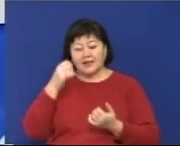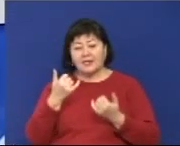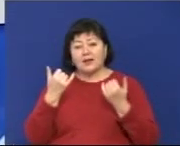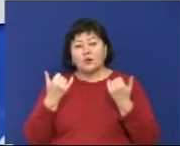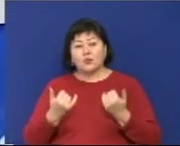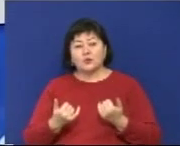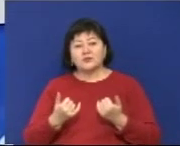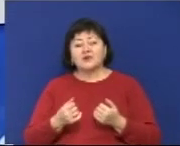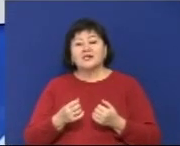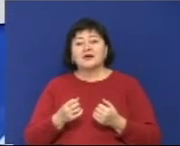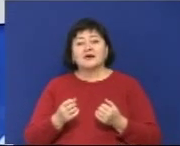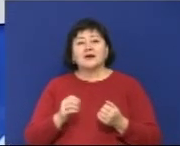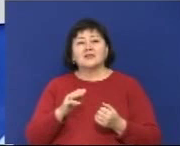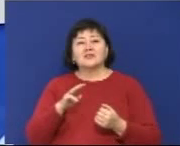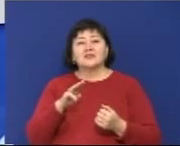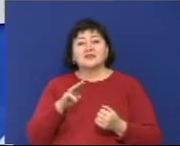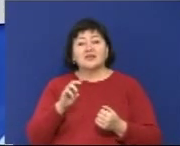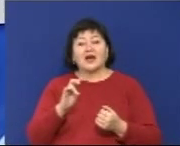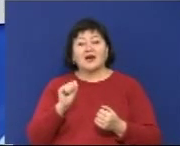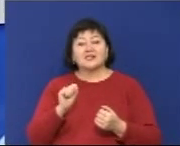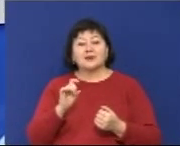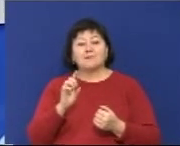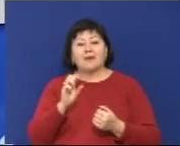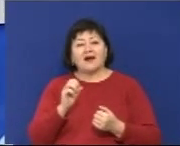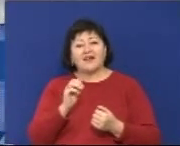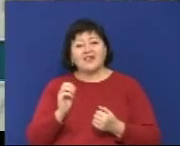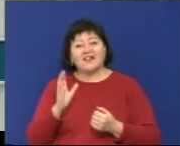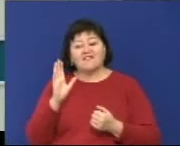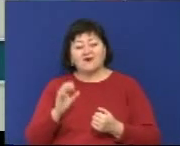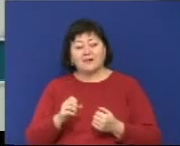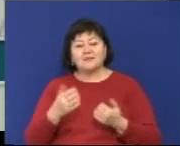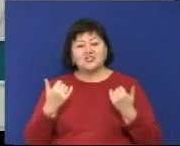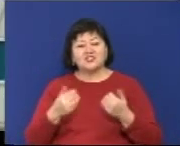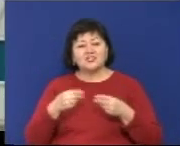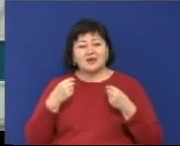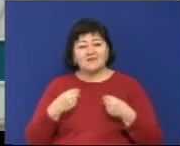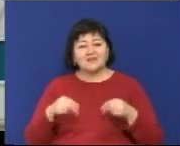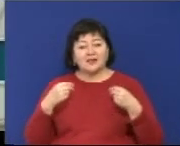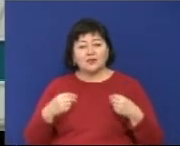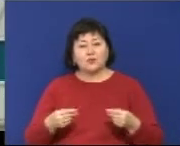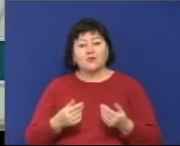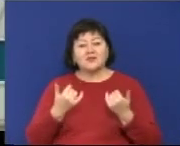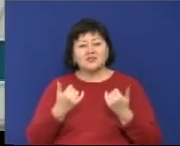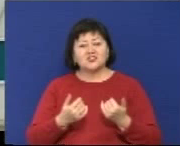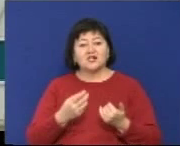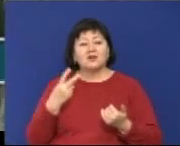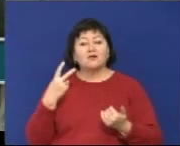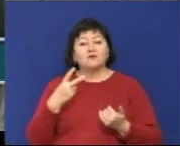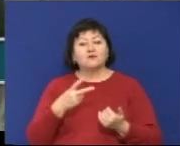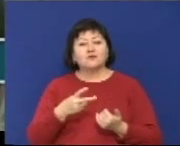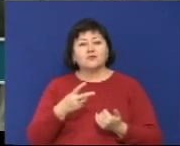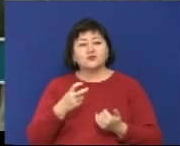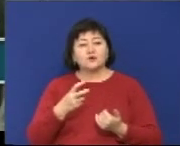что объем торговли между странами растет. Так, в прошлом году объем торговли достиг 2,5 миллиардов долларов. Кроме того,